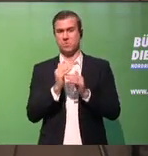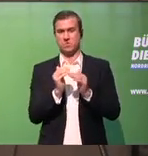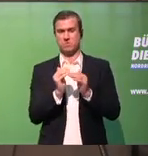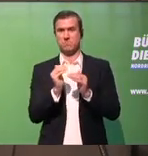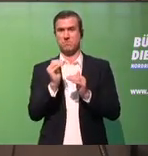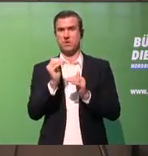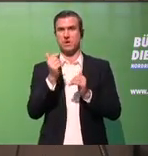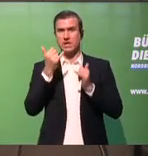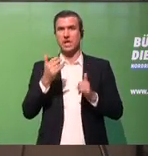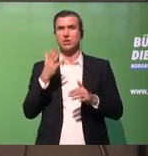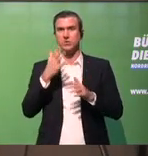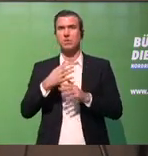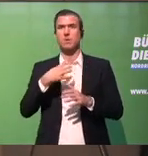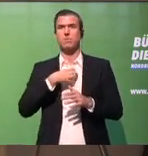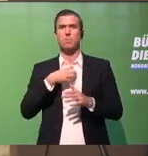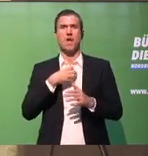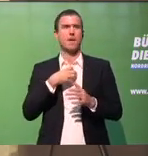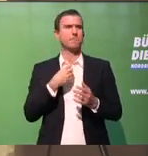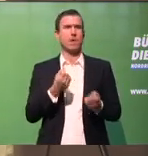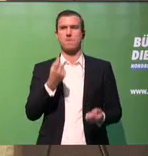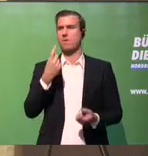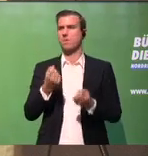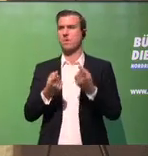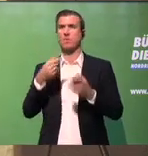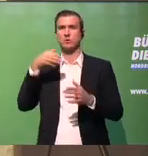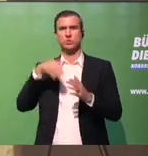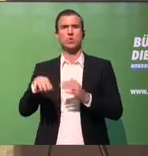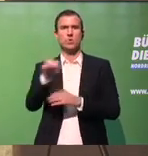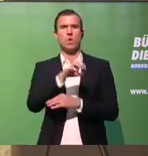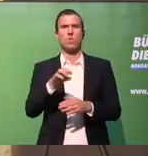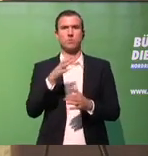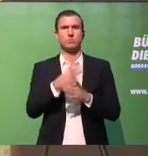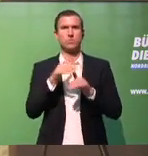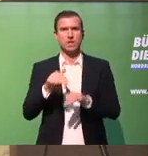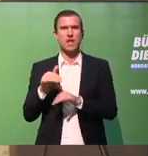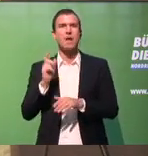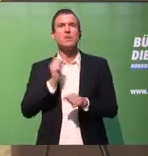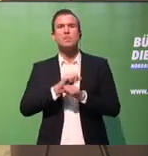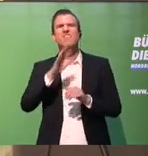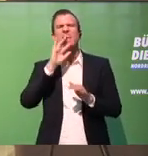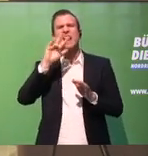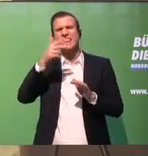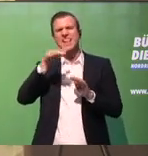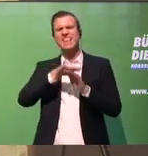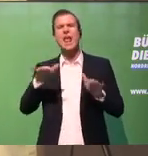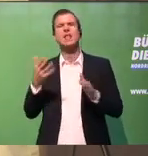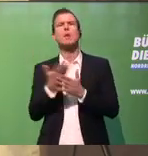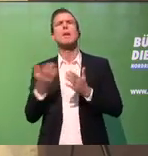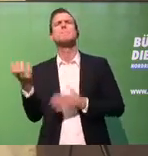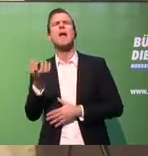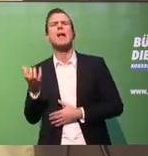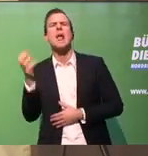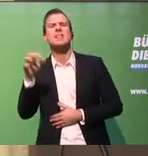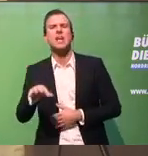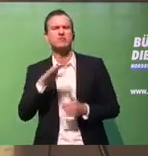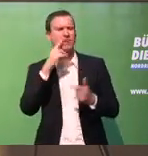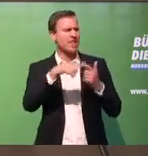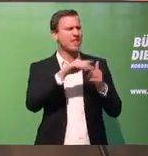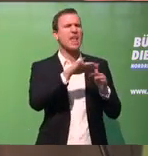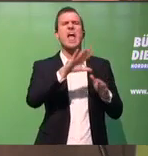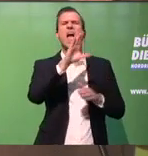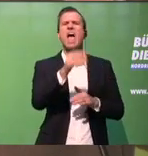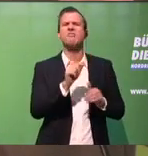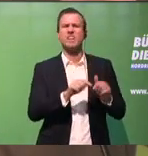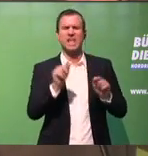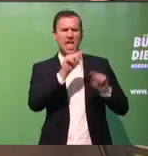hier so in Südeuropa schon jetzt massive Probleme haben, aber auch in vielen Drittländern, Bangladesch oder in vielen Ländern Afrikas